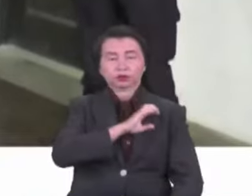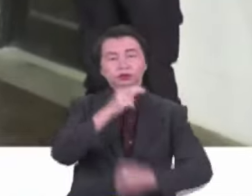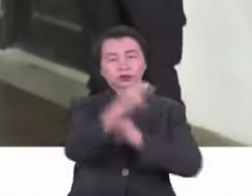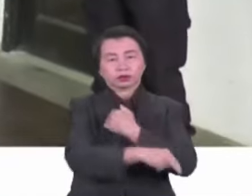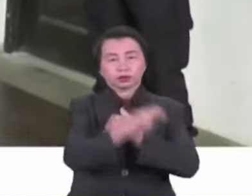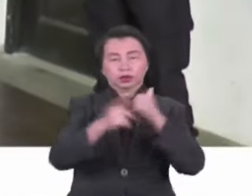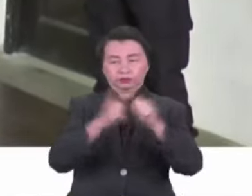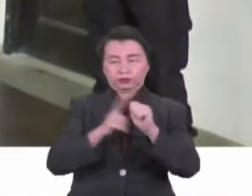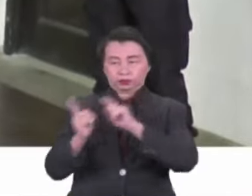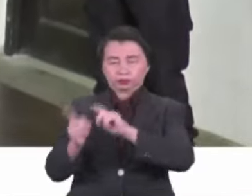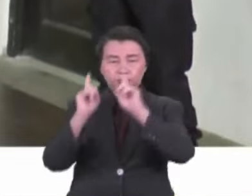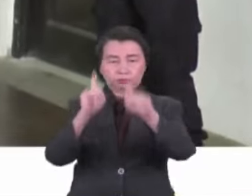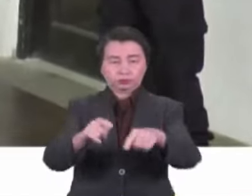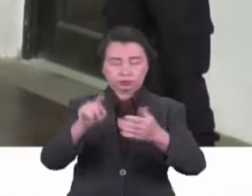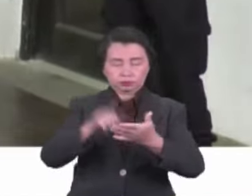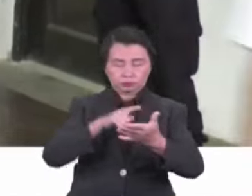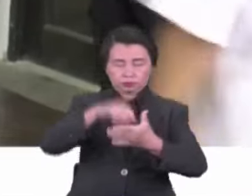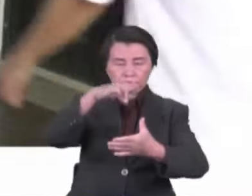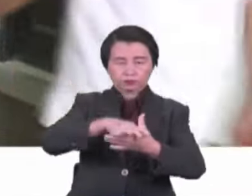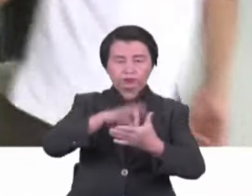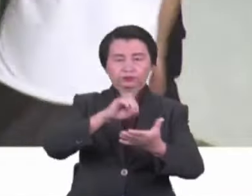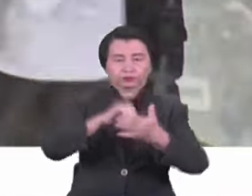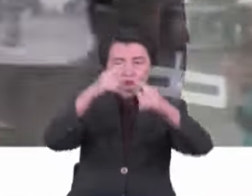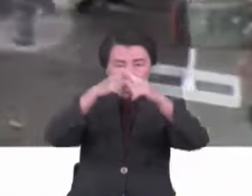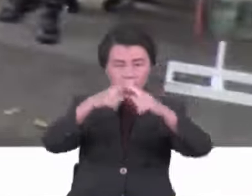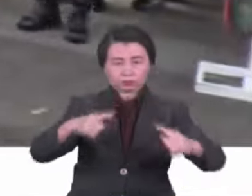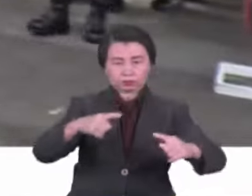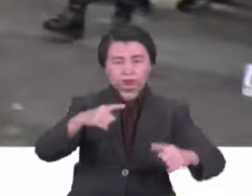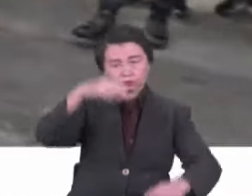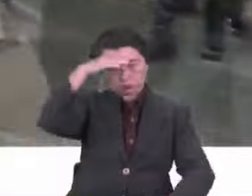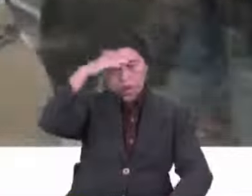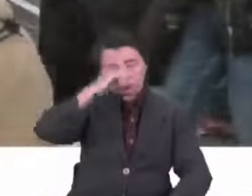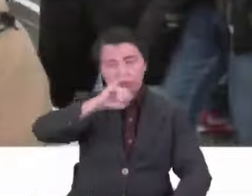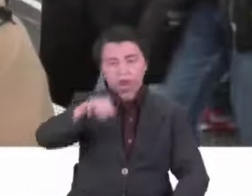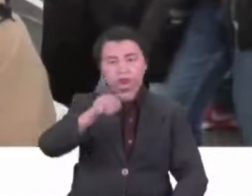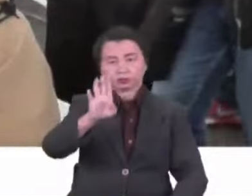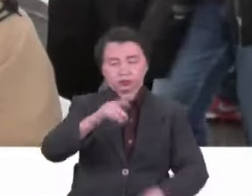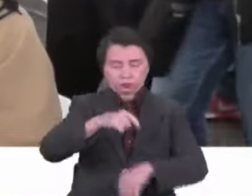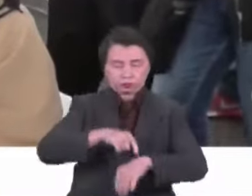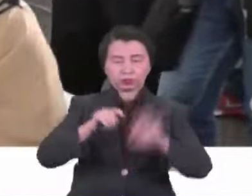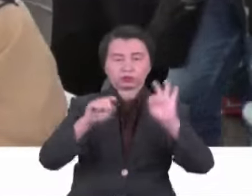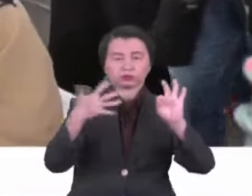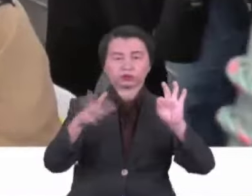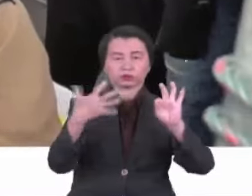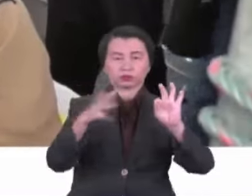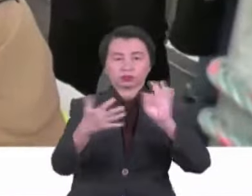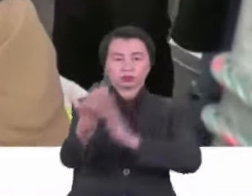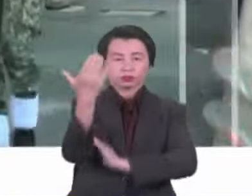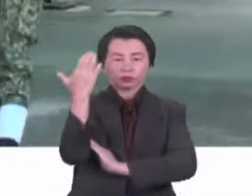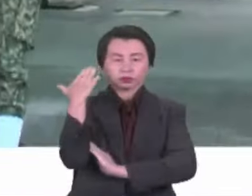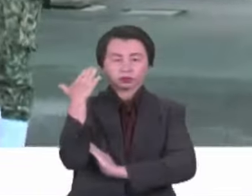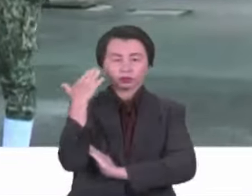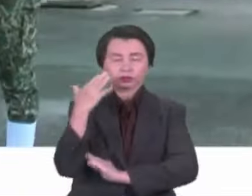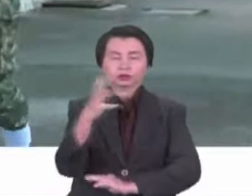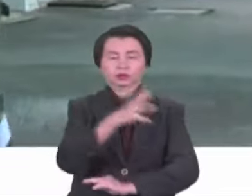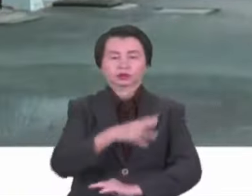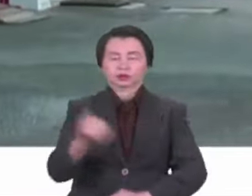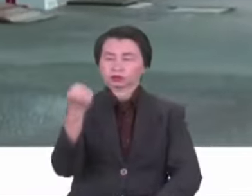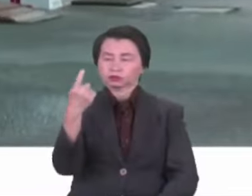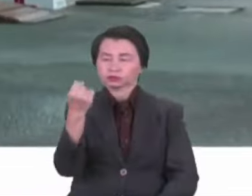yang terdahulu menunaikan tanggungjawab di Dewan Dato' On IPK Johor, Johor Bahru kira-kira 9.15 pagi. Sementara